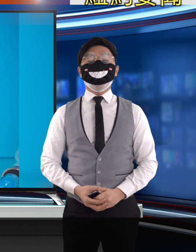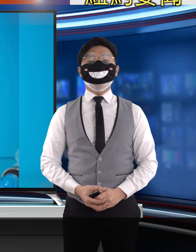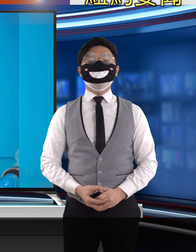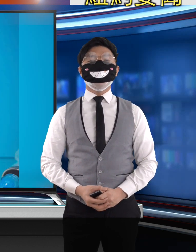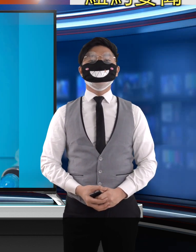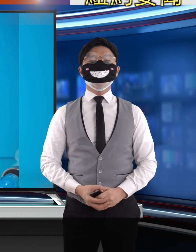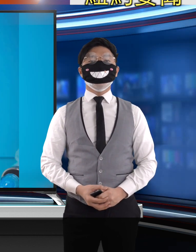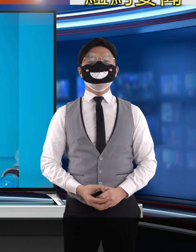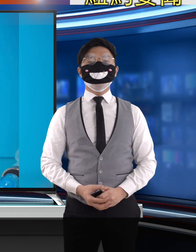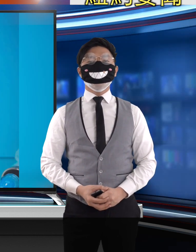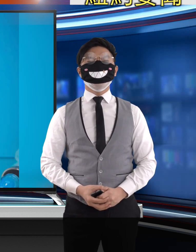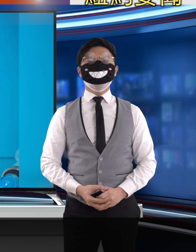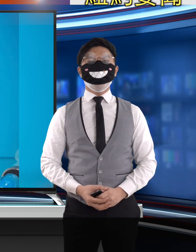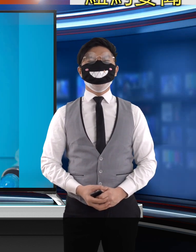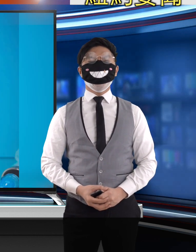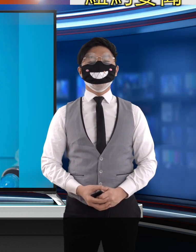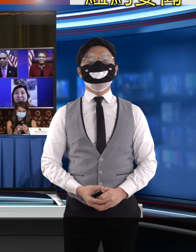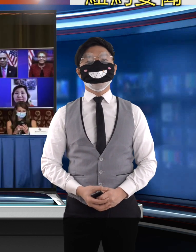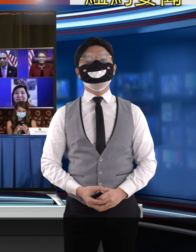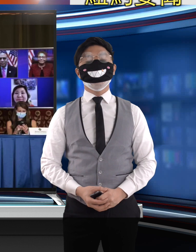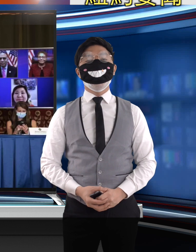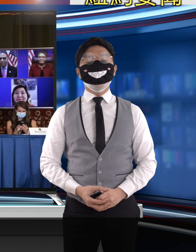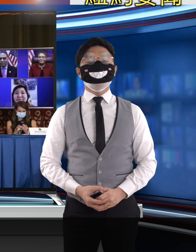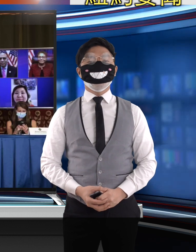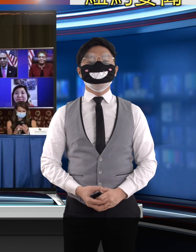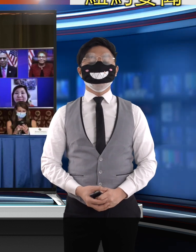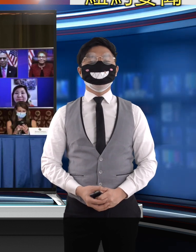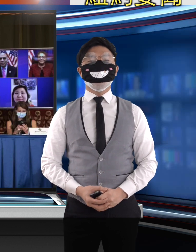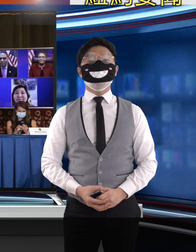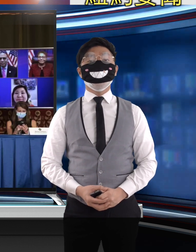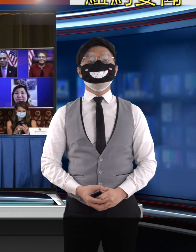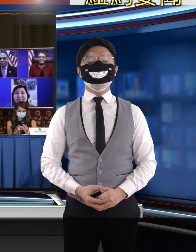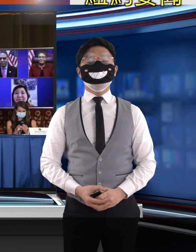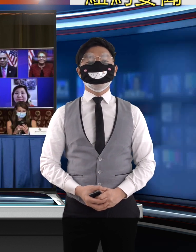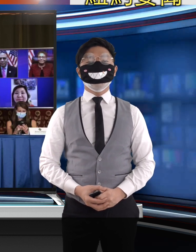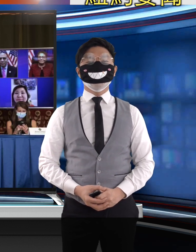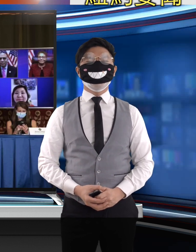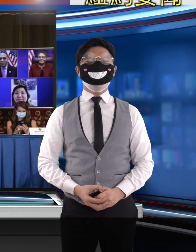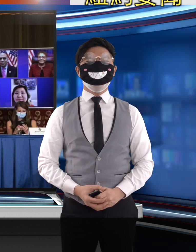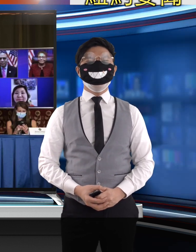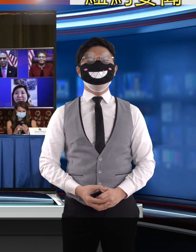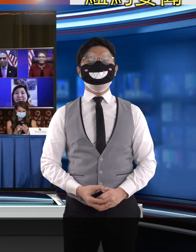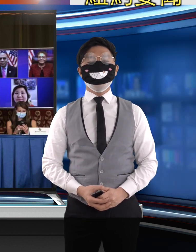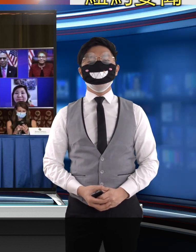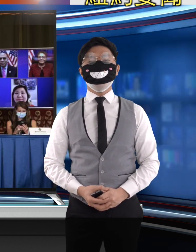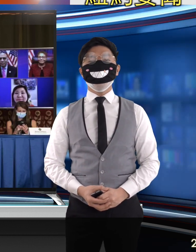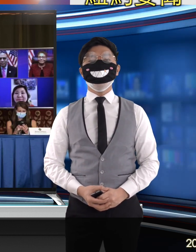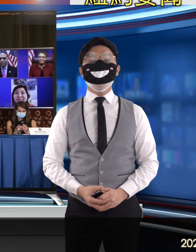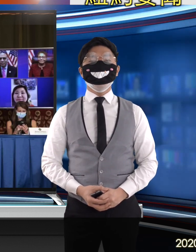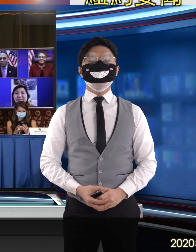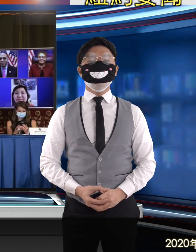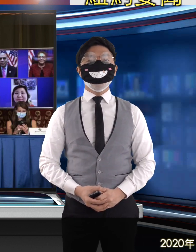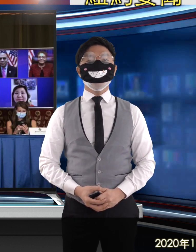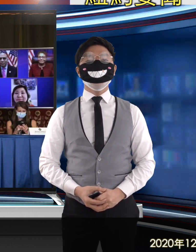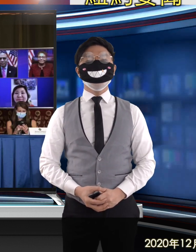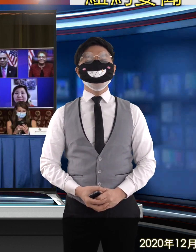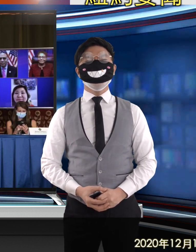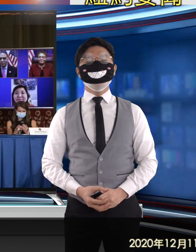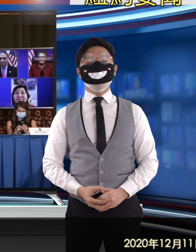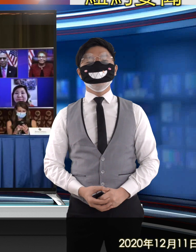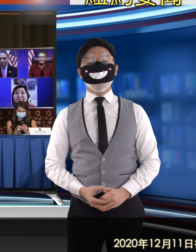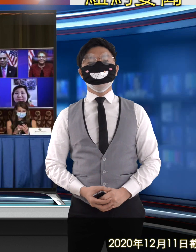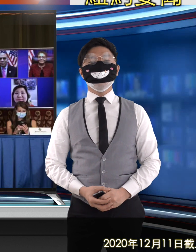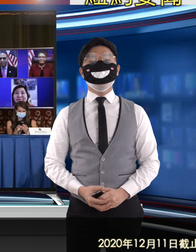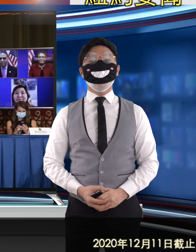最快13日或14日到达纽约。州长葛摩在11日宣布，莫德纳 Moderna 的34万6千